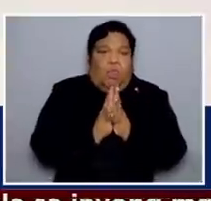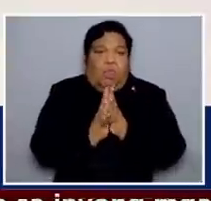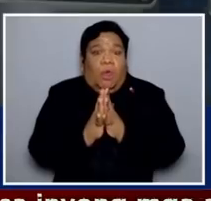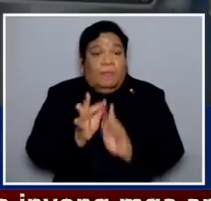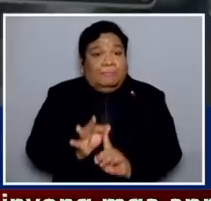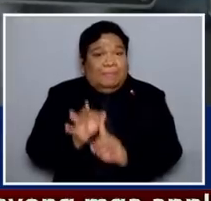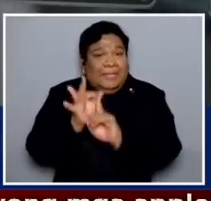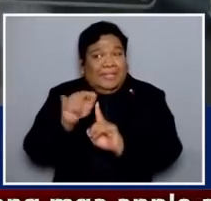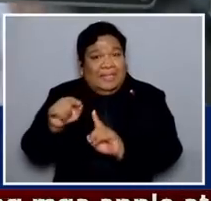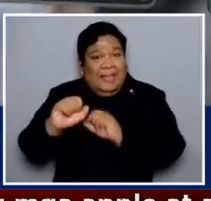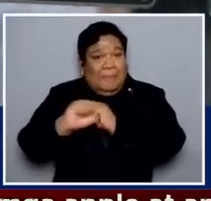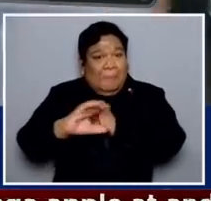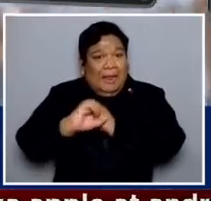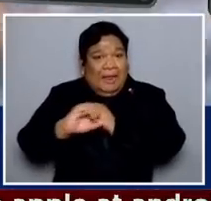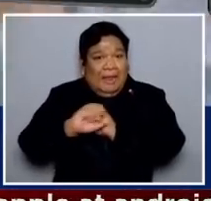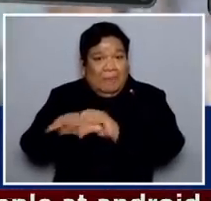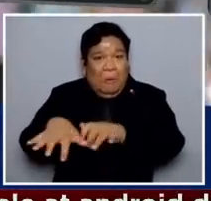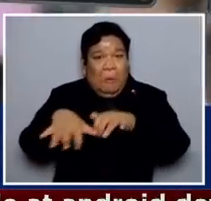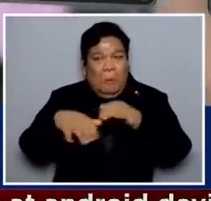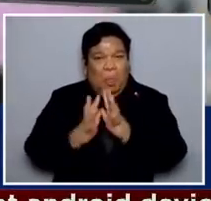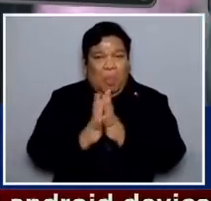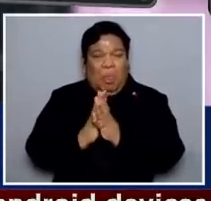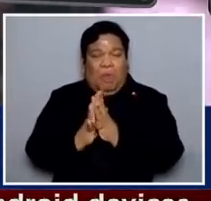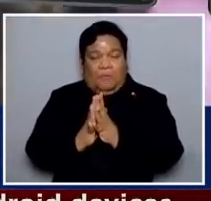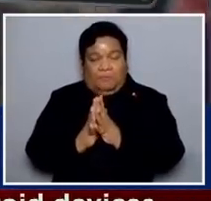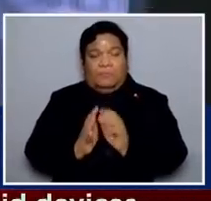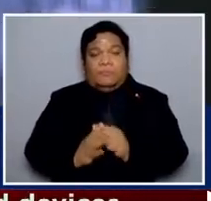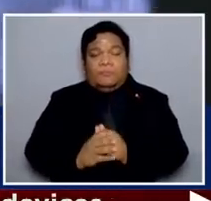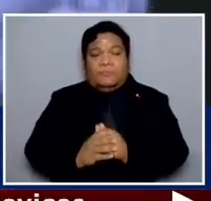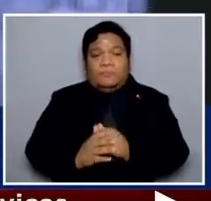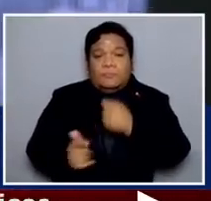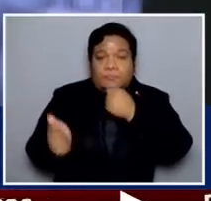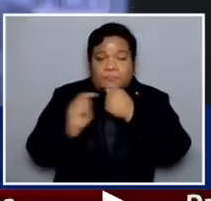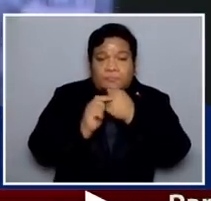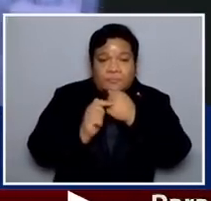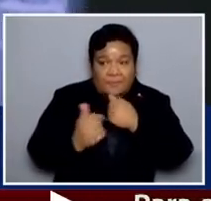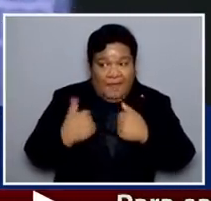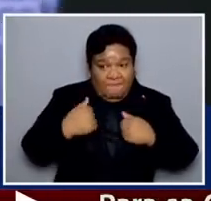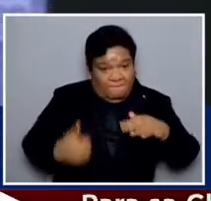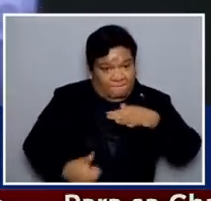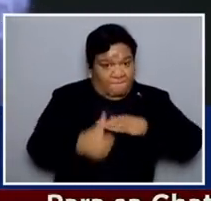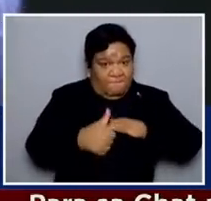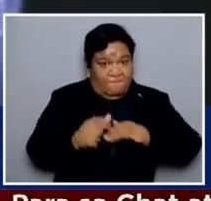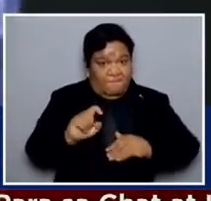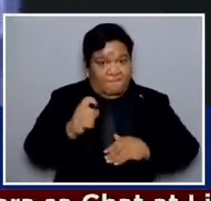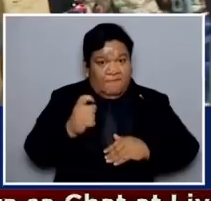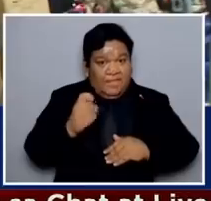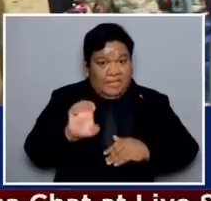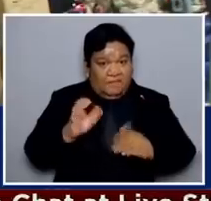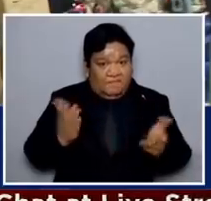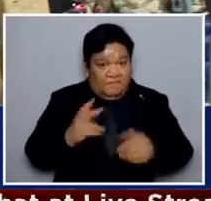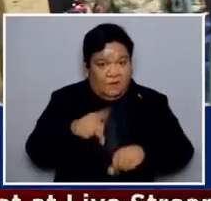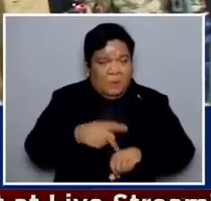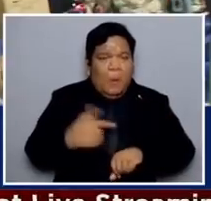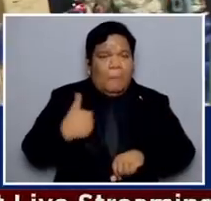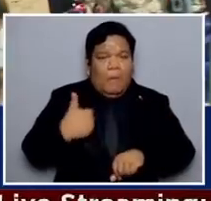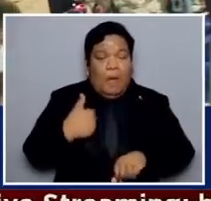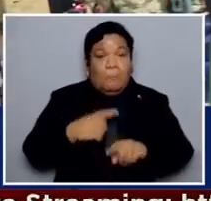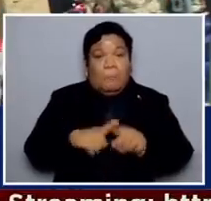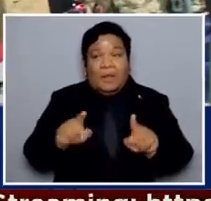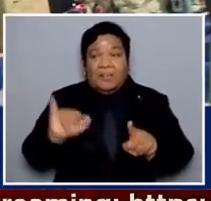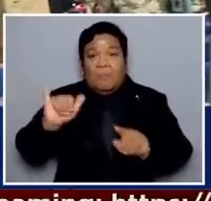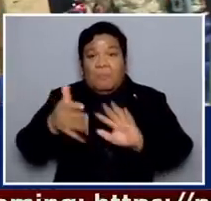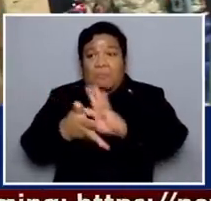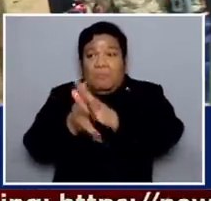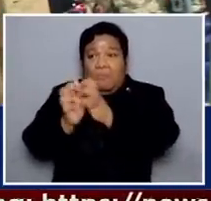mga kampanya. Wala pa namang XE na nadedetect sa Pilipinas. Pero gaya ng lahat ng mga naunang variant, hindi malabong